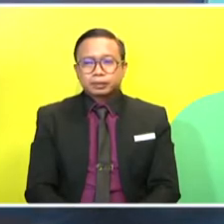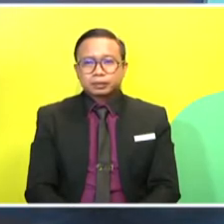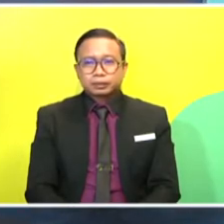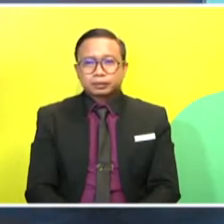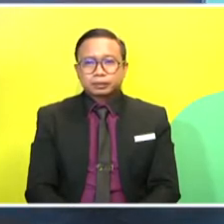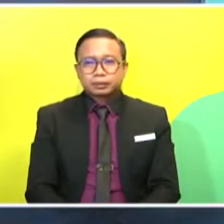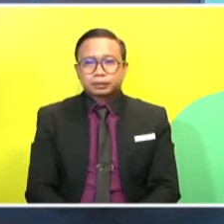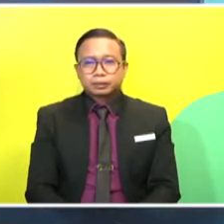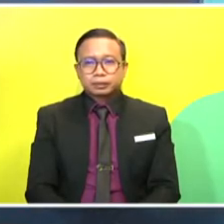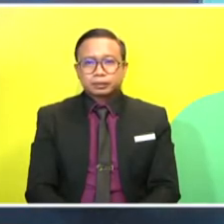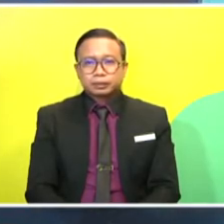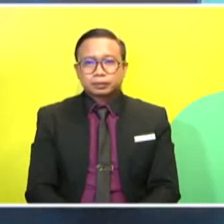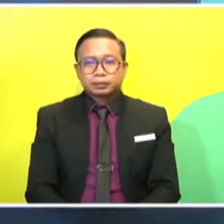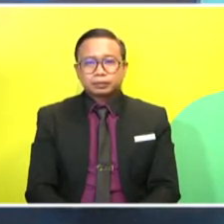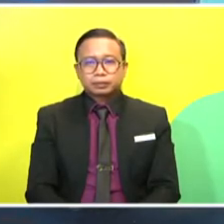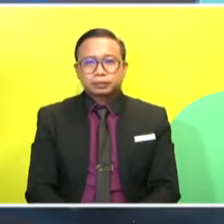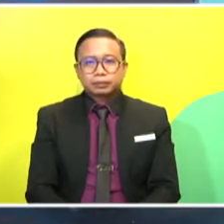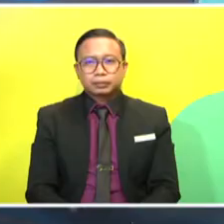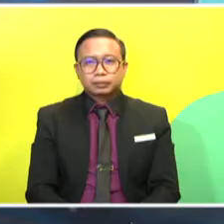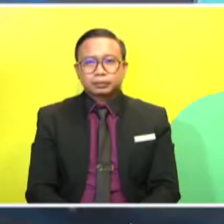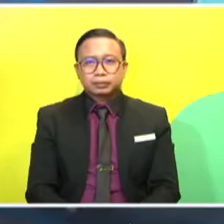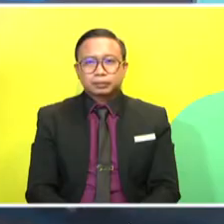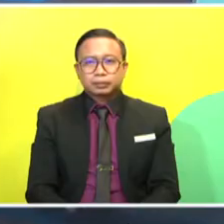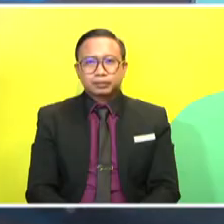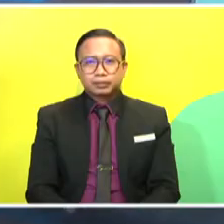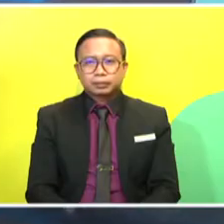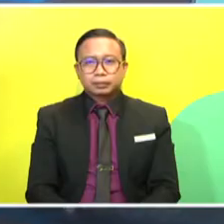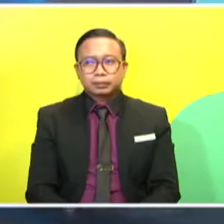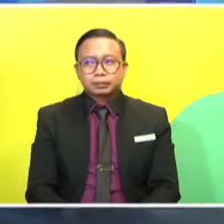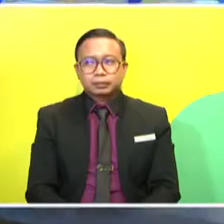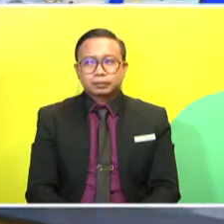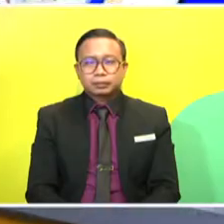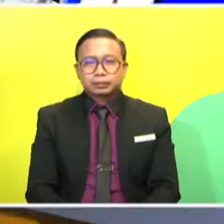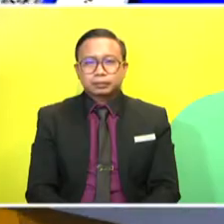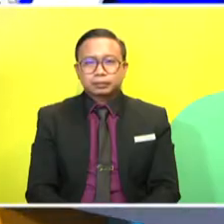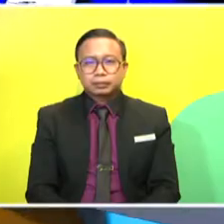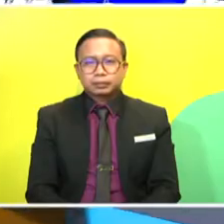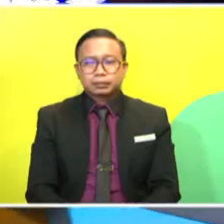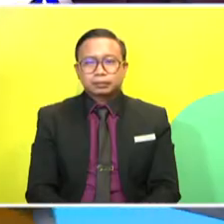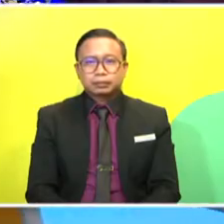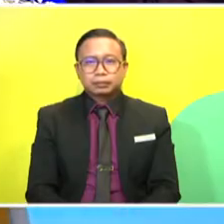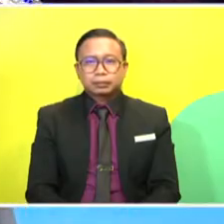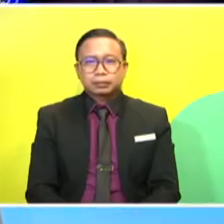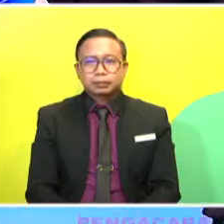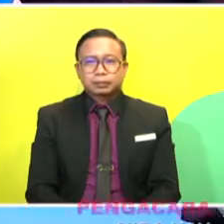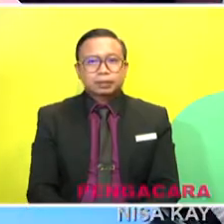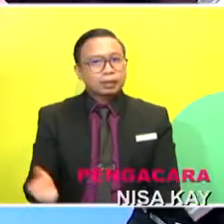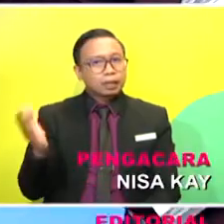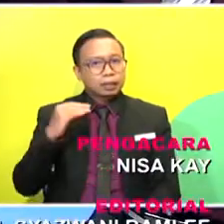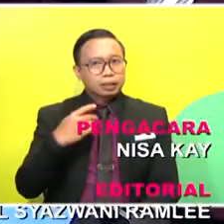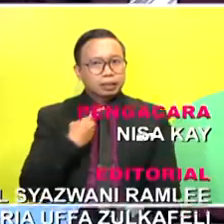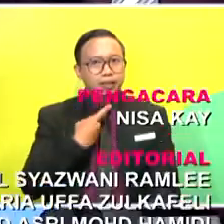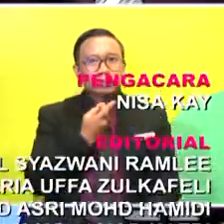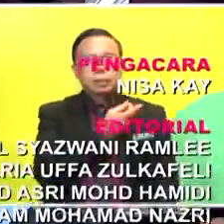chan, chan mali chan, chan mali chan, ketipung payung.